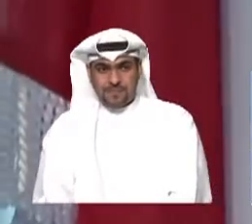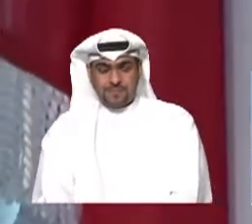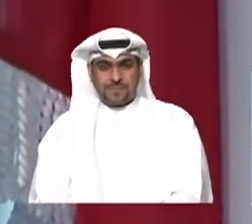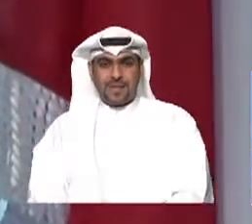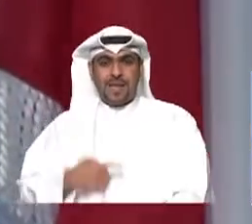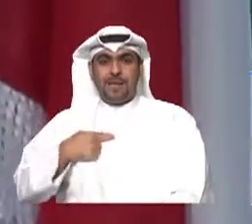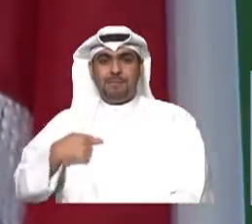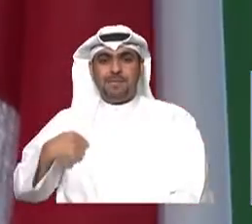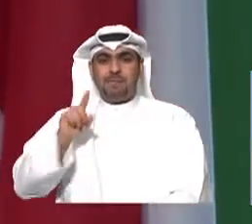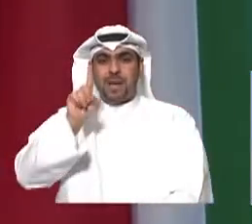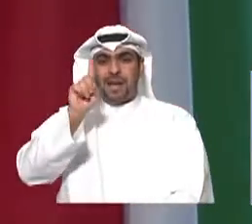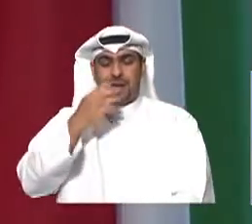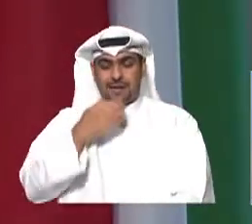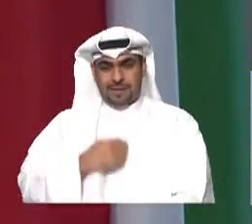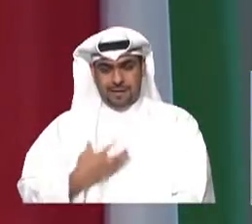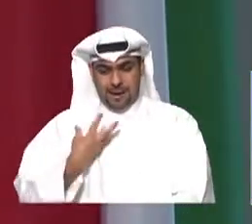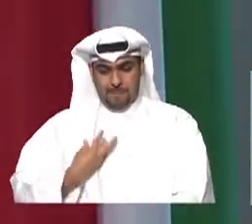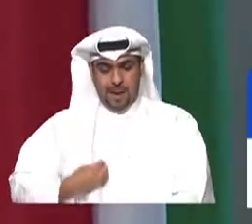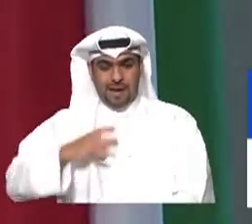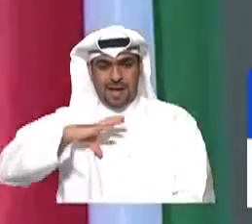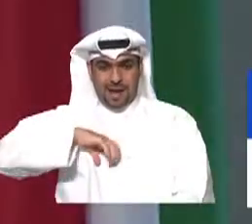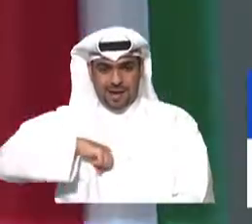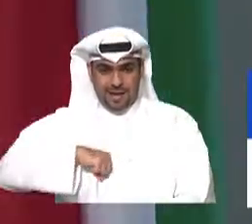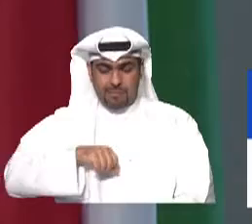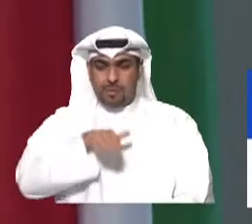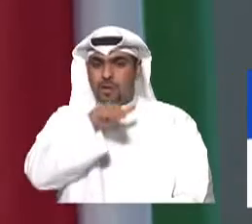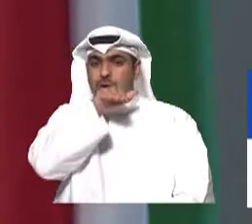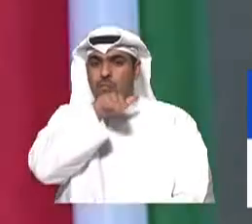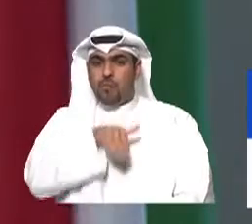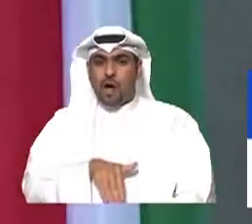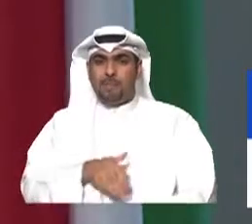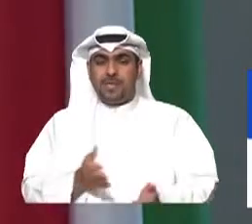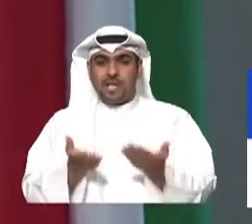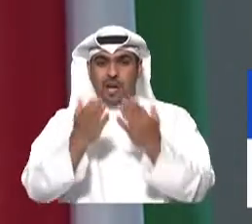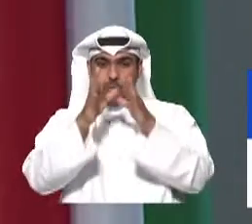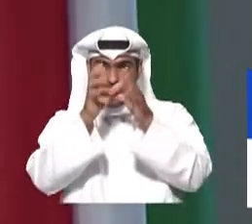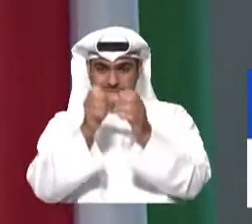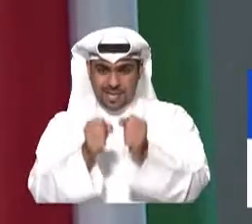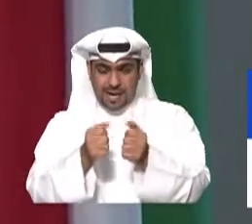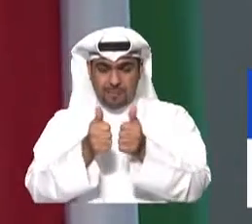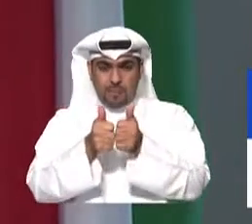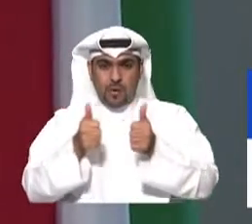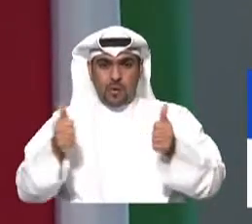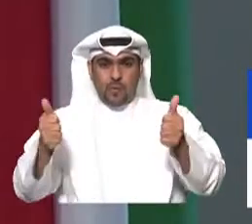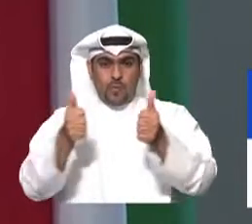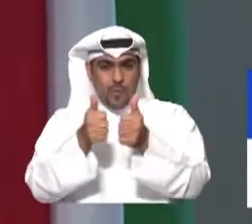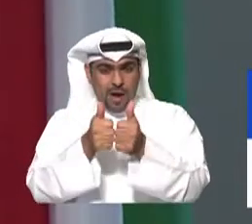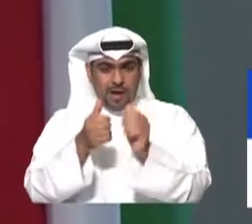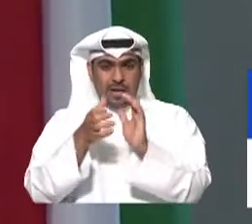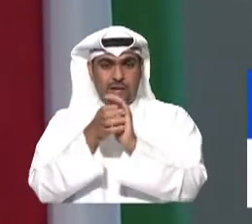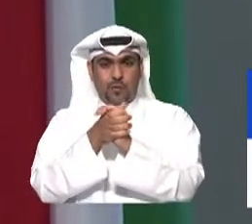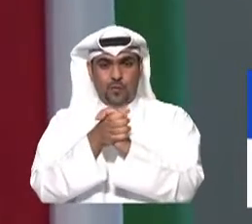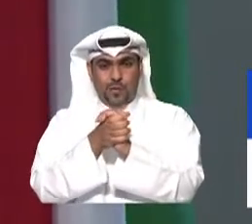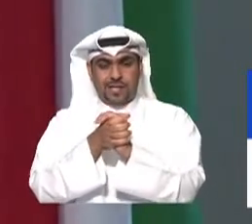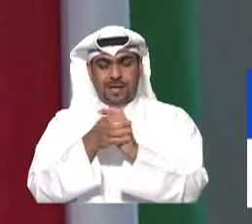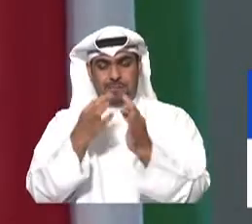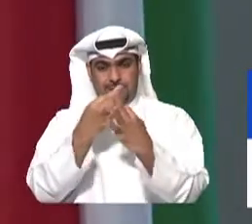بسم الله الرحمن الرحيم، والصلاة والسلام على أشرف المرسلين سيدنا محمد وعلى آله وصحبه